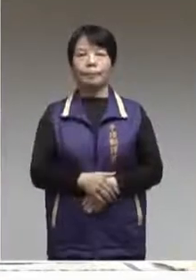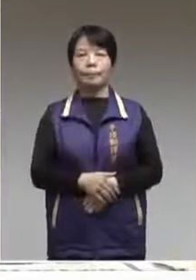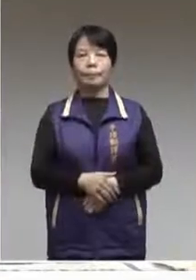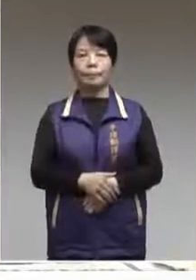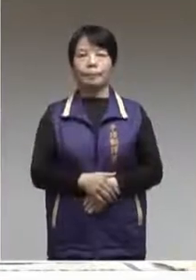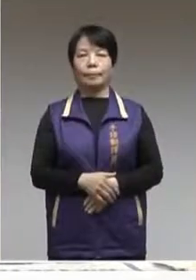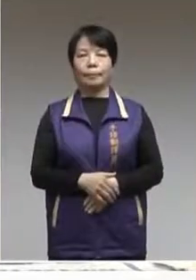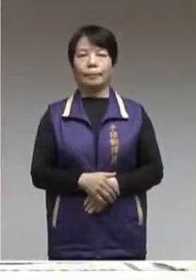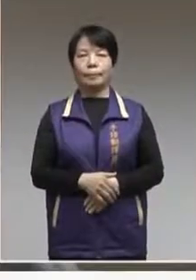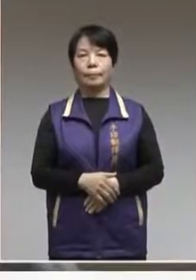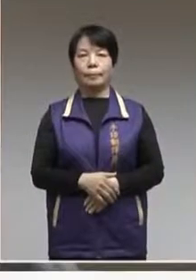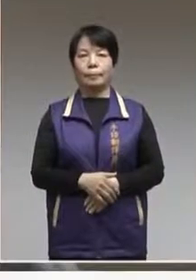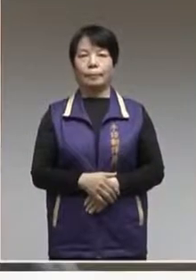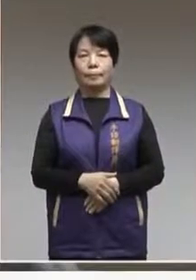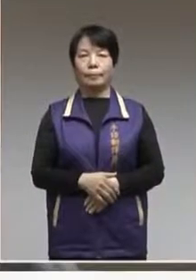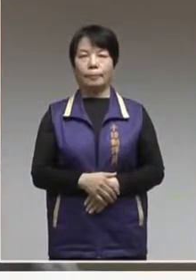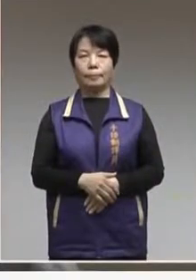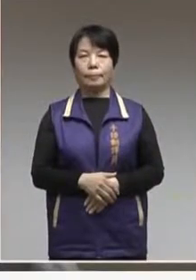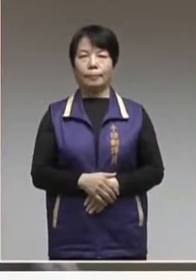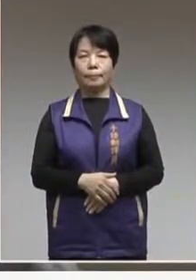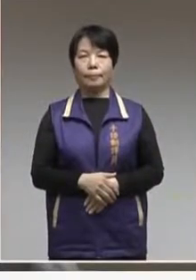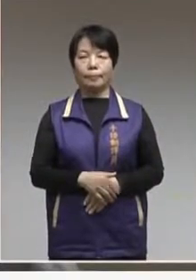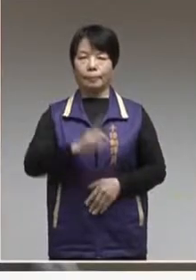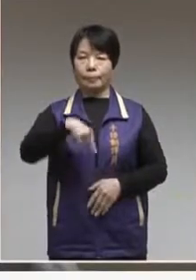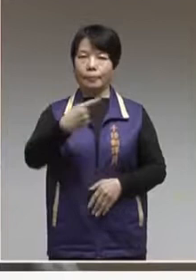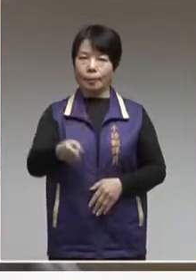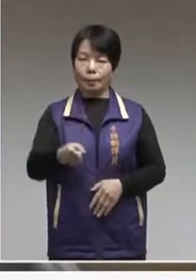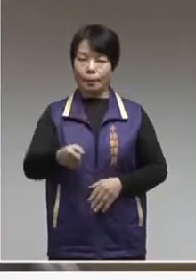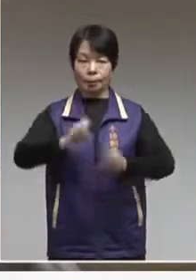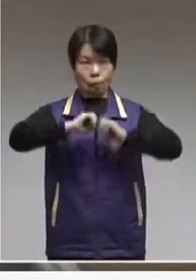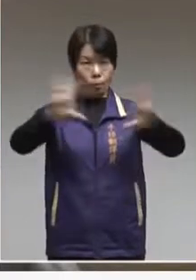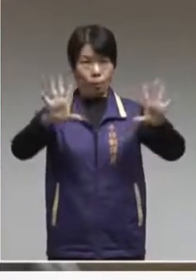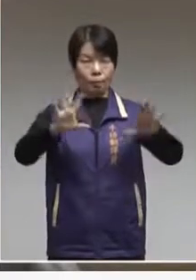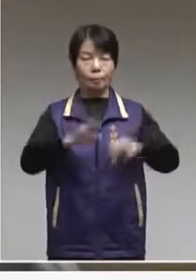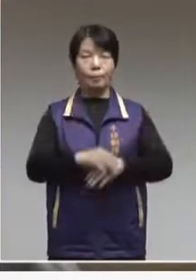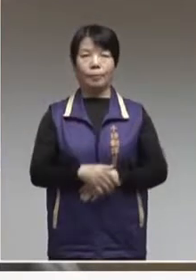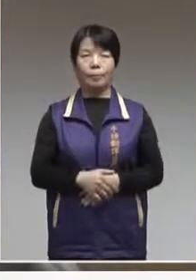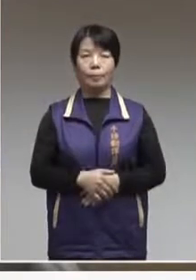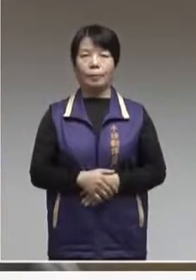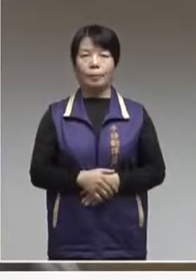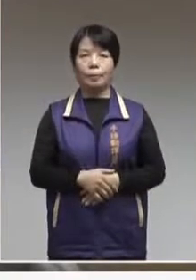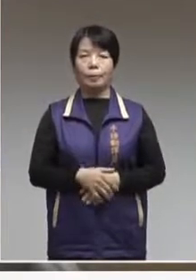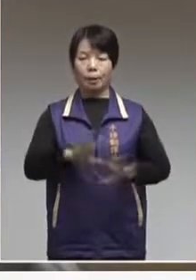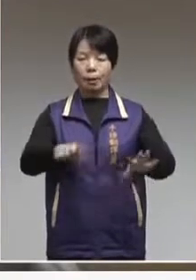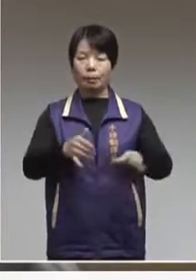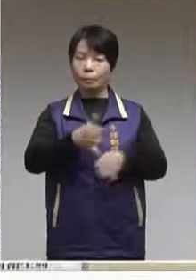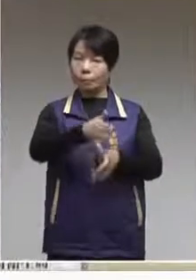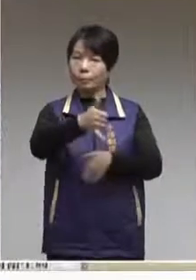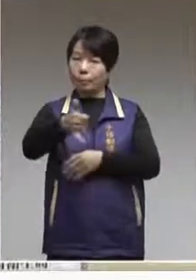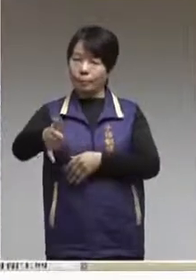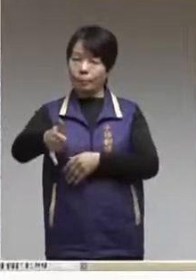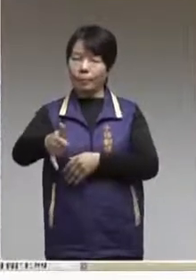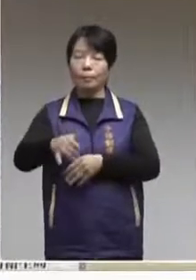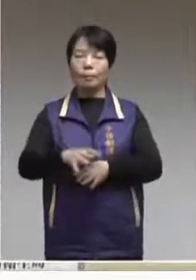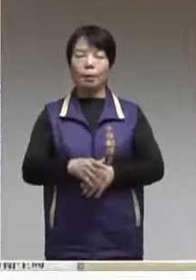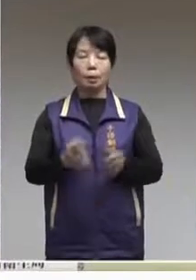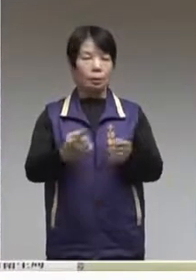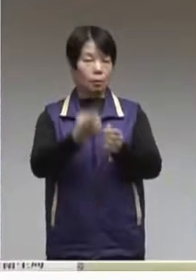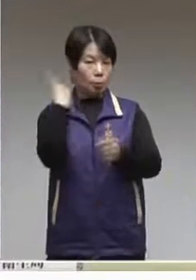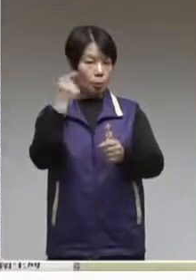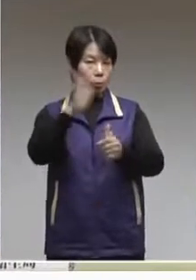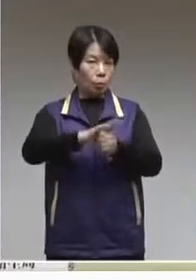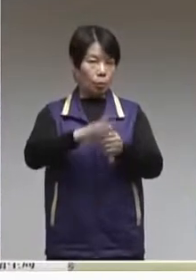好 是接下来要公布这几例的一个足迹哈。首先我们要补充昨天